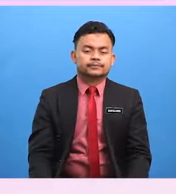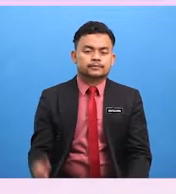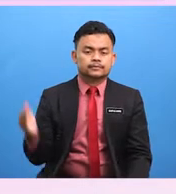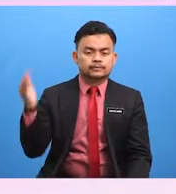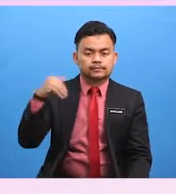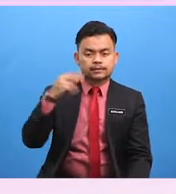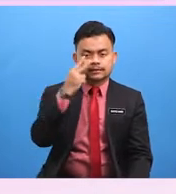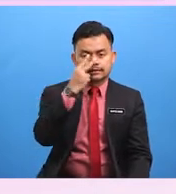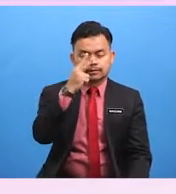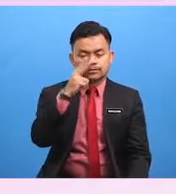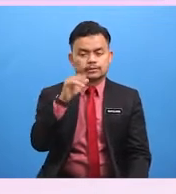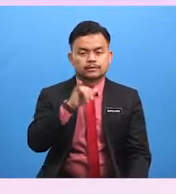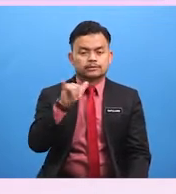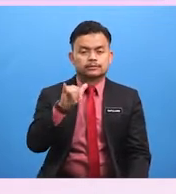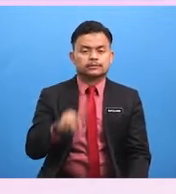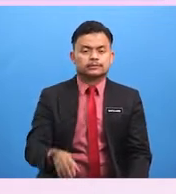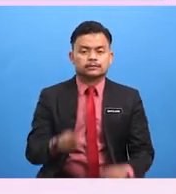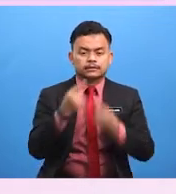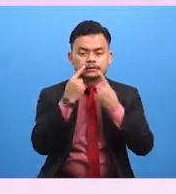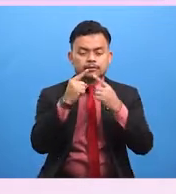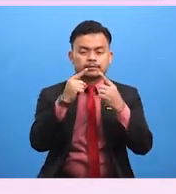Mari kita semak jawapannya.